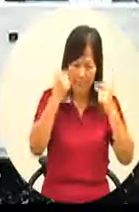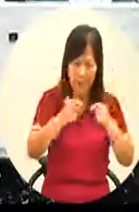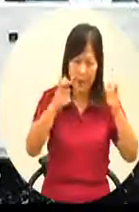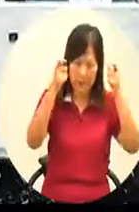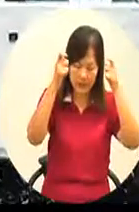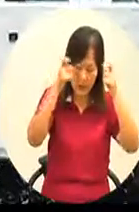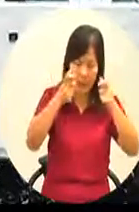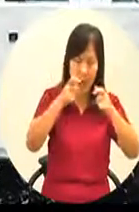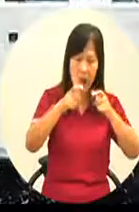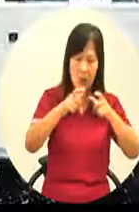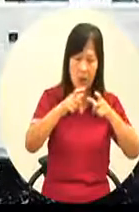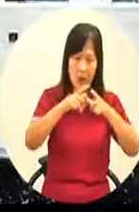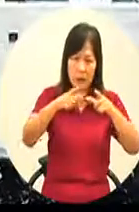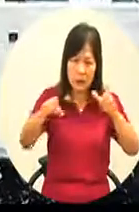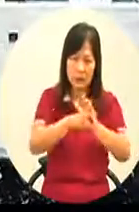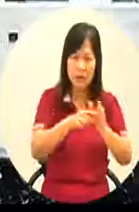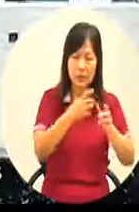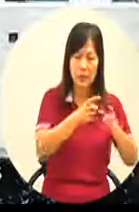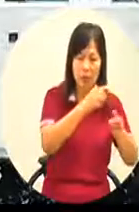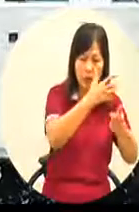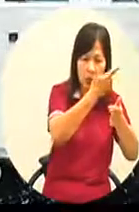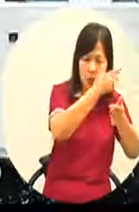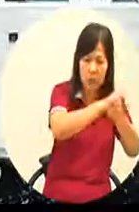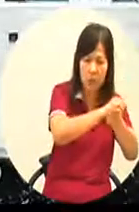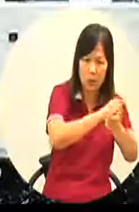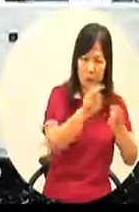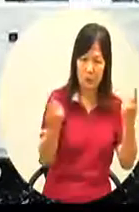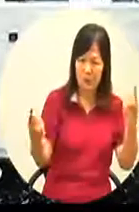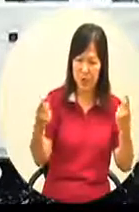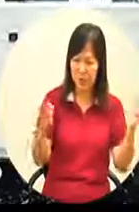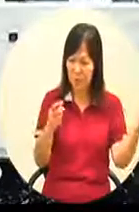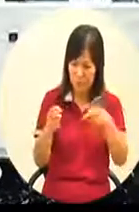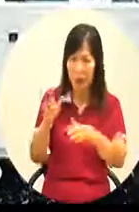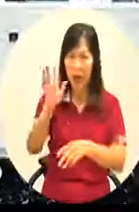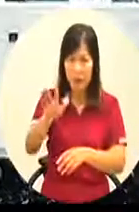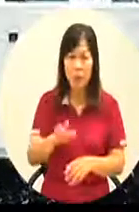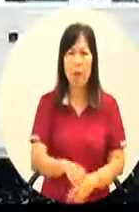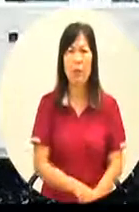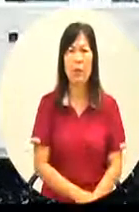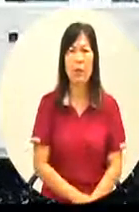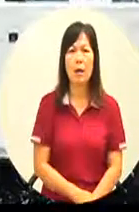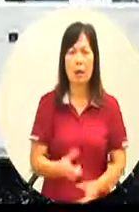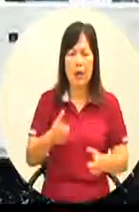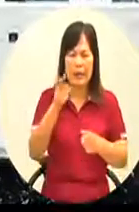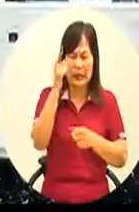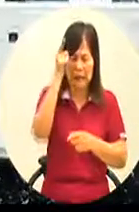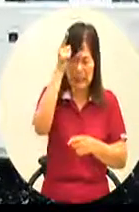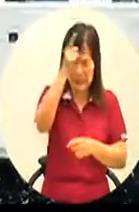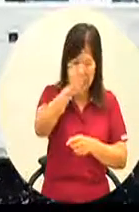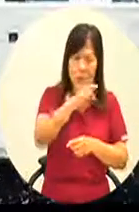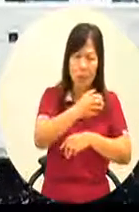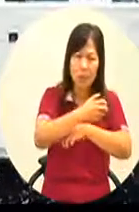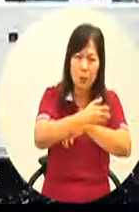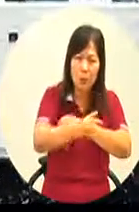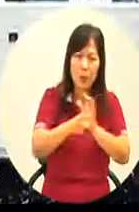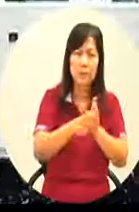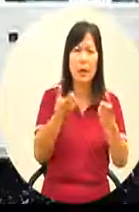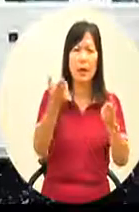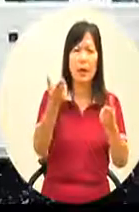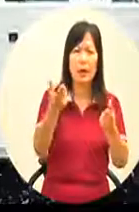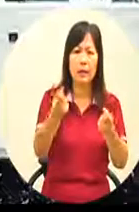市还个输一个六龟区啊，所以我们把那个偏乡的，我是建议哦，嘛是